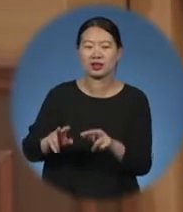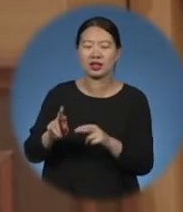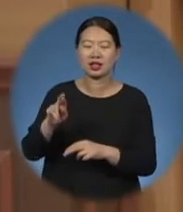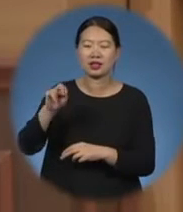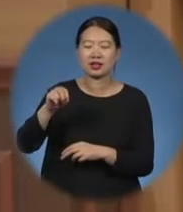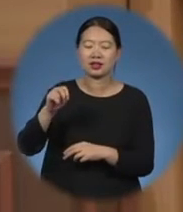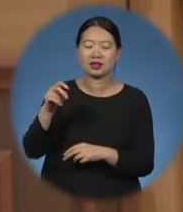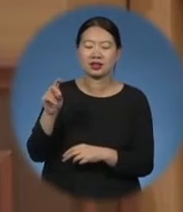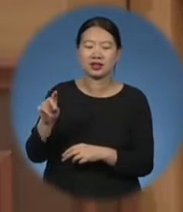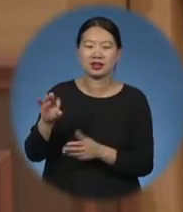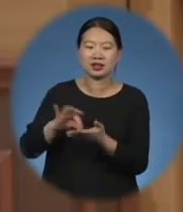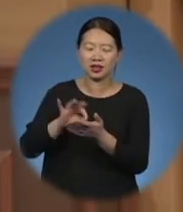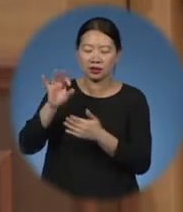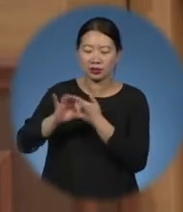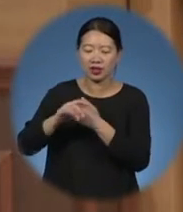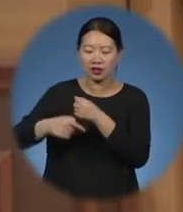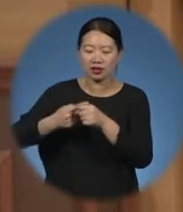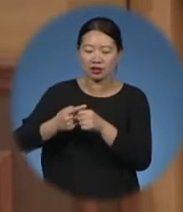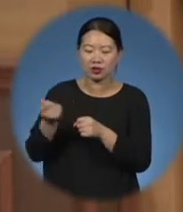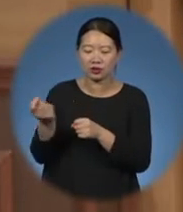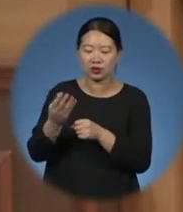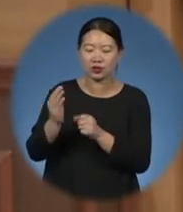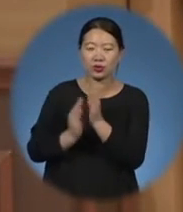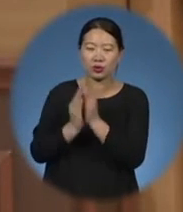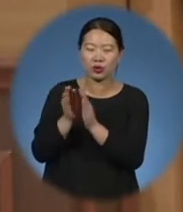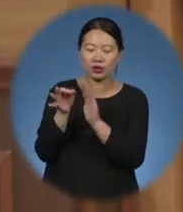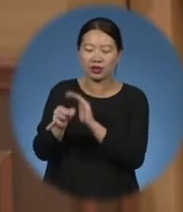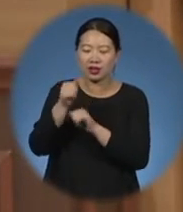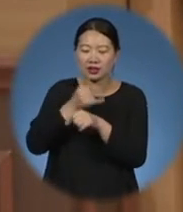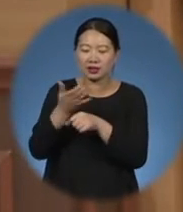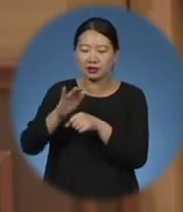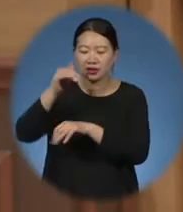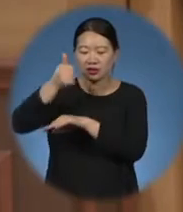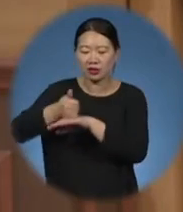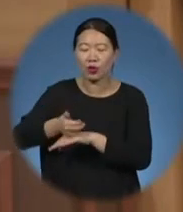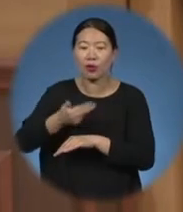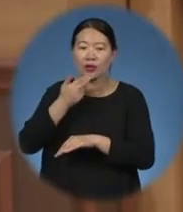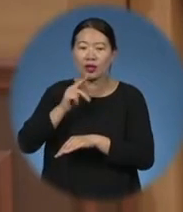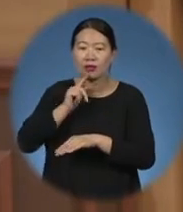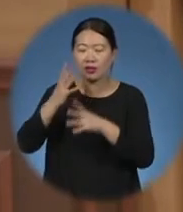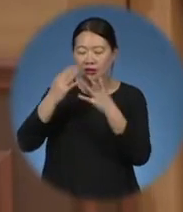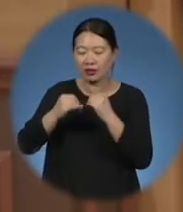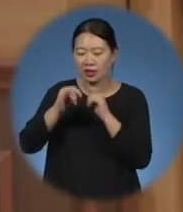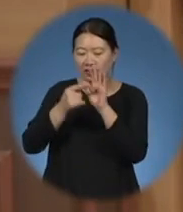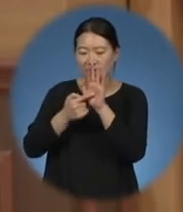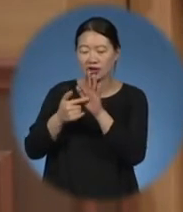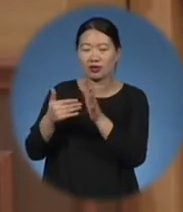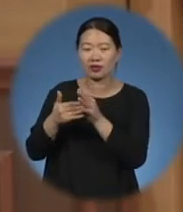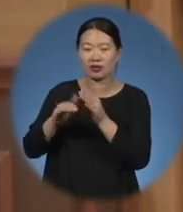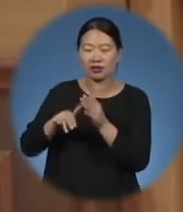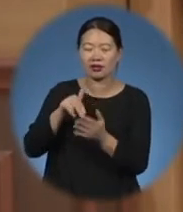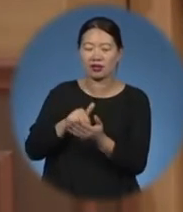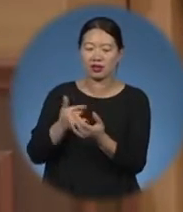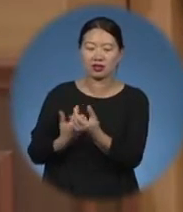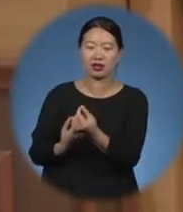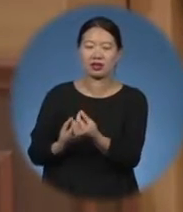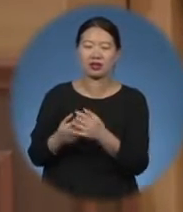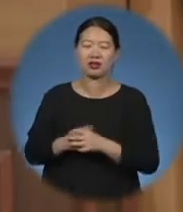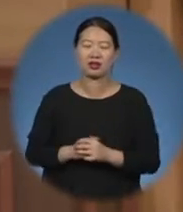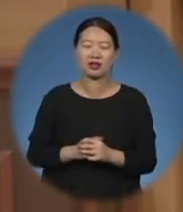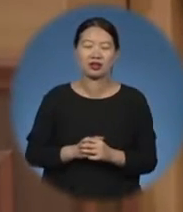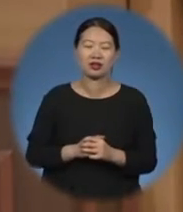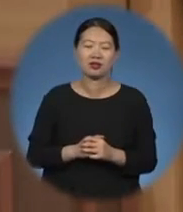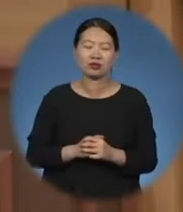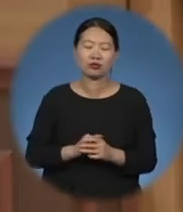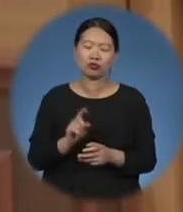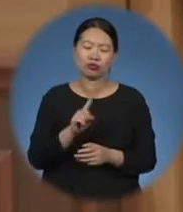1년에 뭐 수조 원씩 들어가지만 뭐 성과가 없다는 그런 말들이 많이 있는데 그 부분이 그런 거거든요. 연구 개발에서 무슨